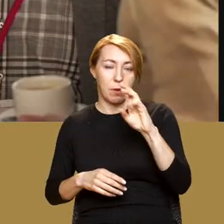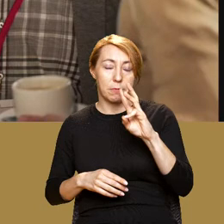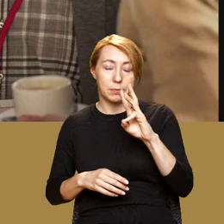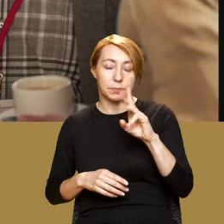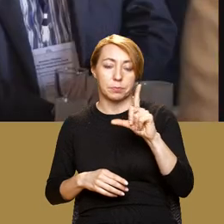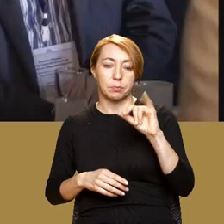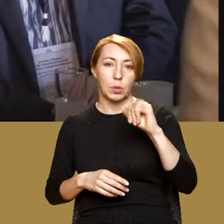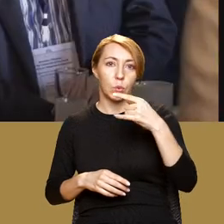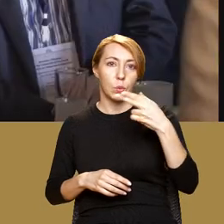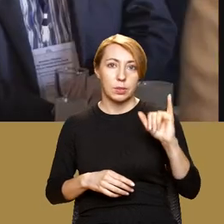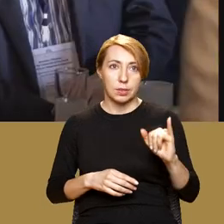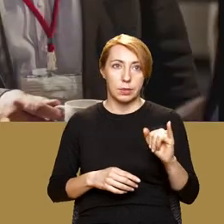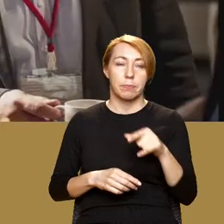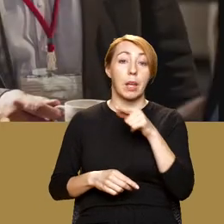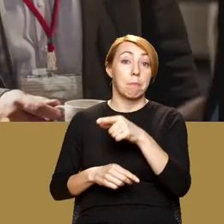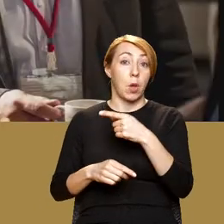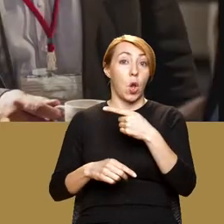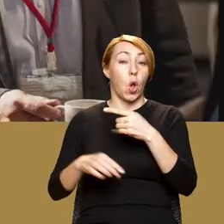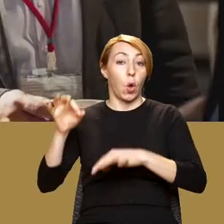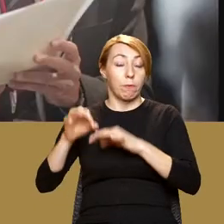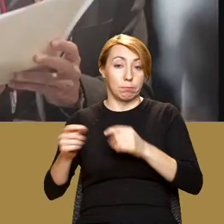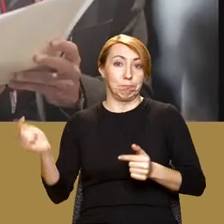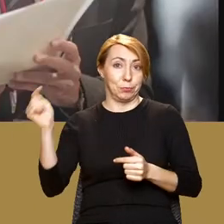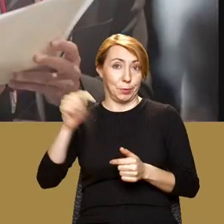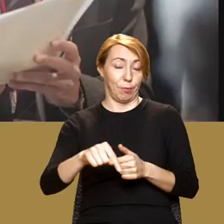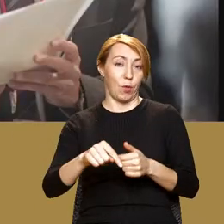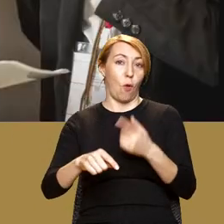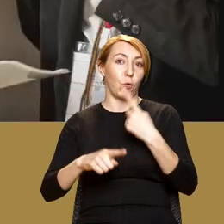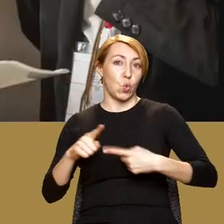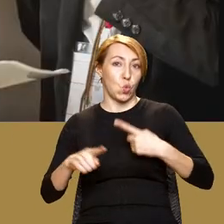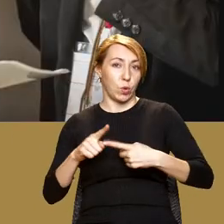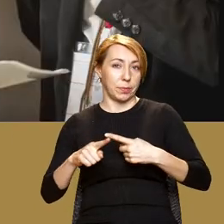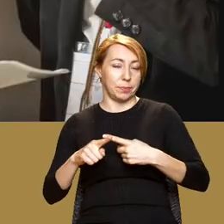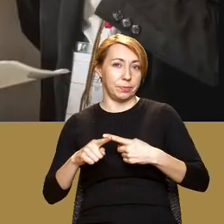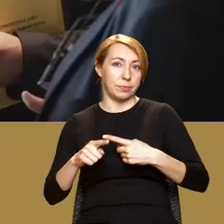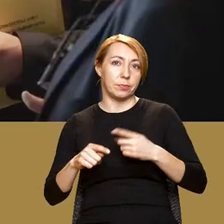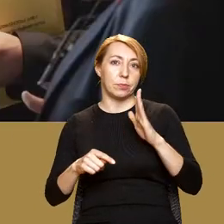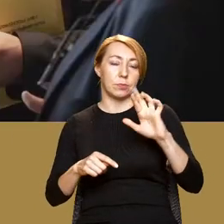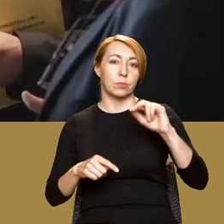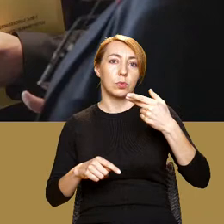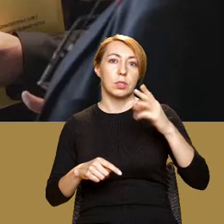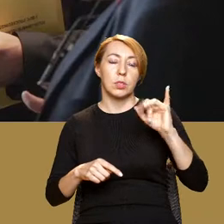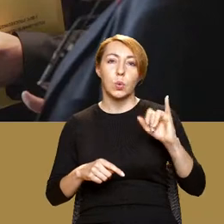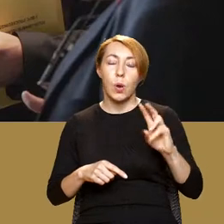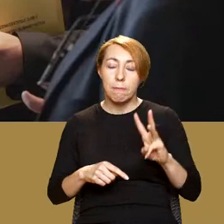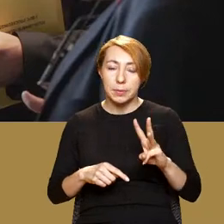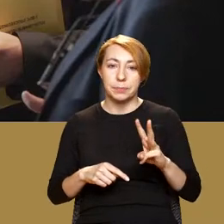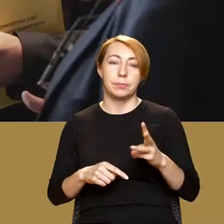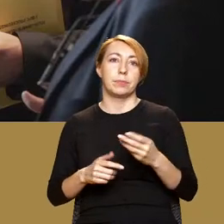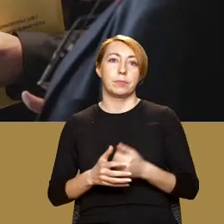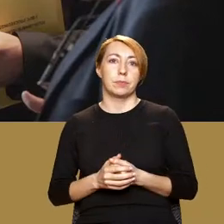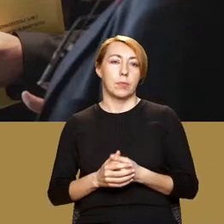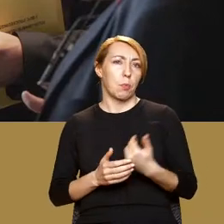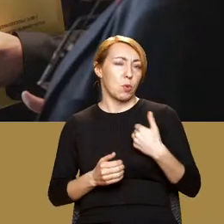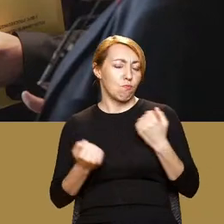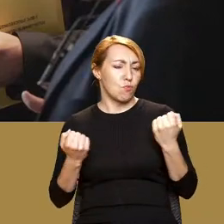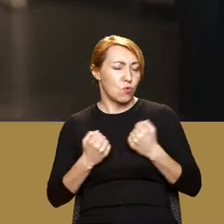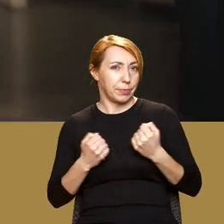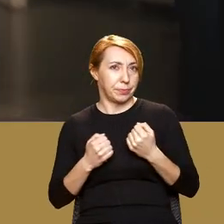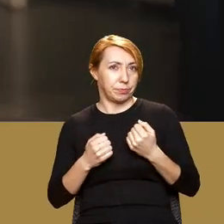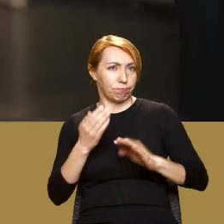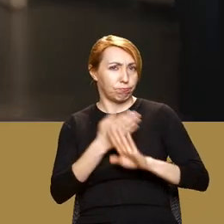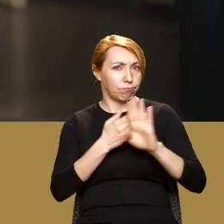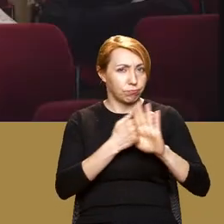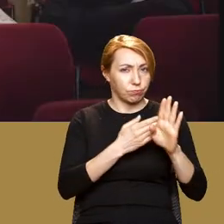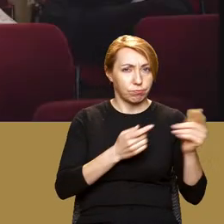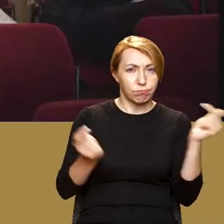konferencji pojawił się również wnuk Bronisława Piłsudskiego, pan Kazuyasu Kimura, było bardzo wiele